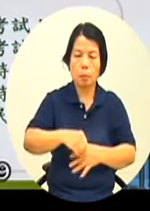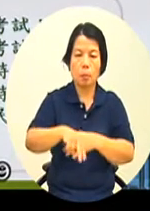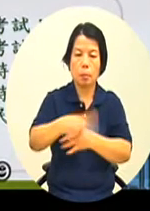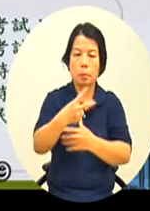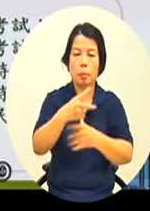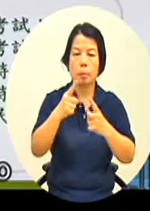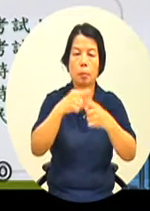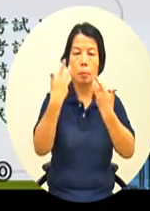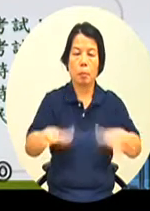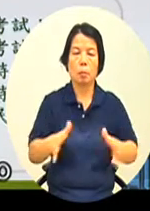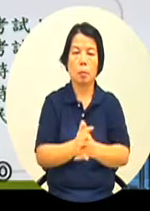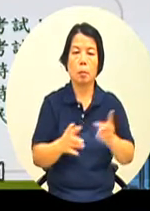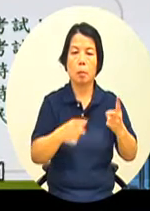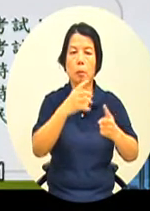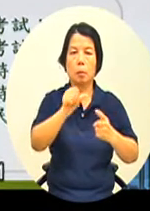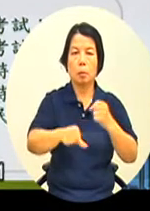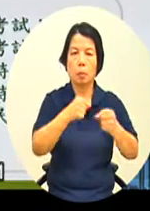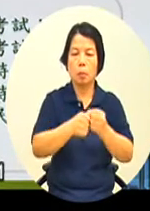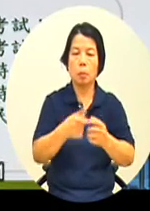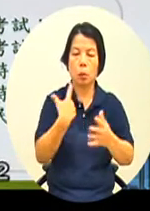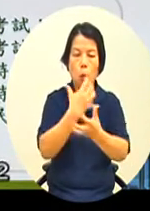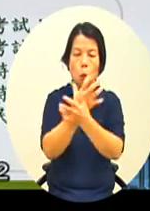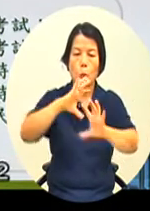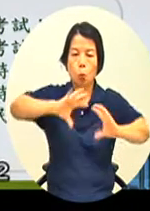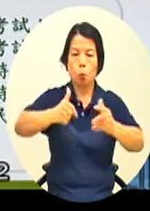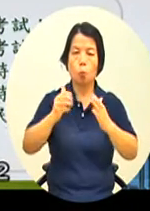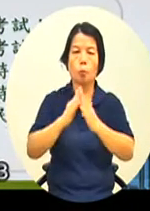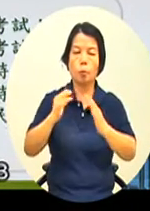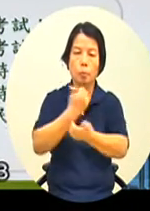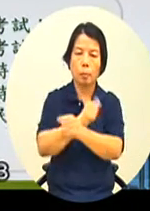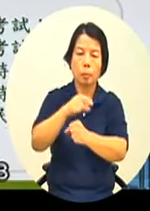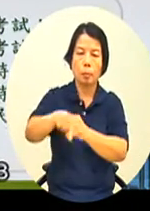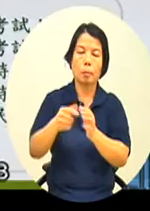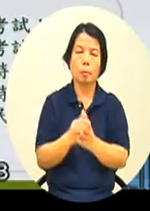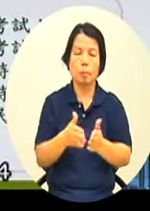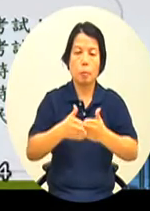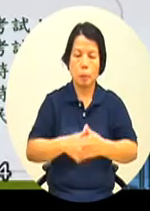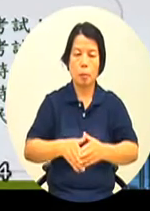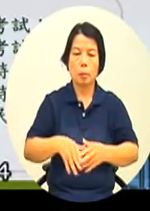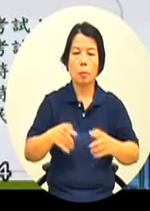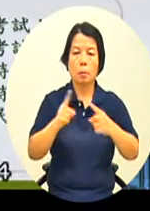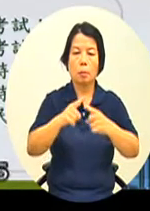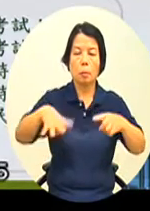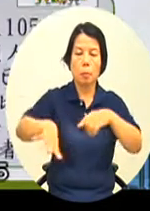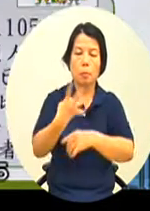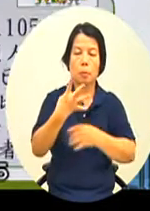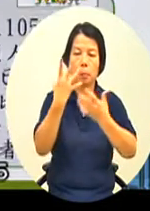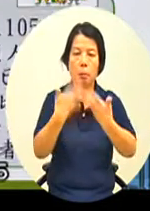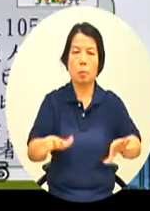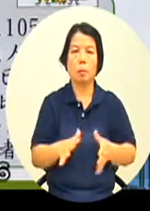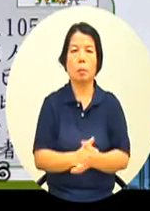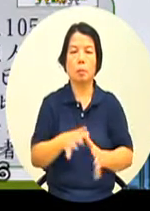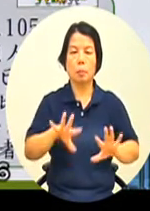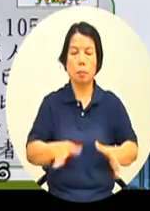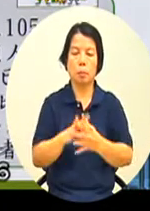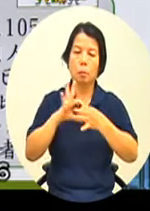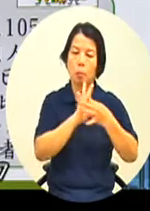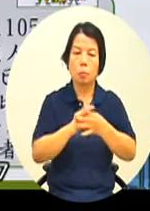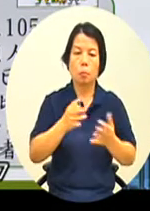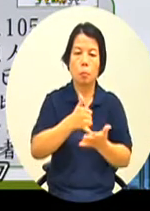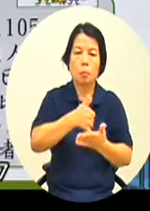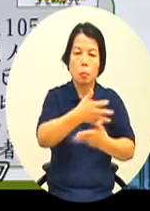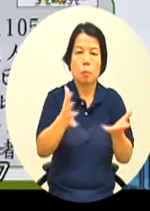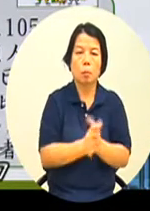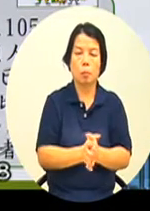在105年，我们提列国家考试需求人数一共达到470个人。在关怀弱势权利部